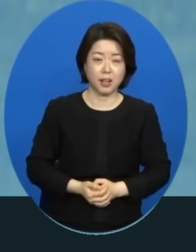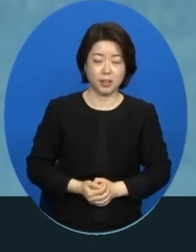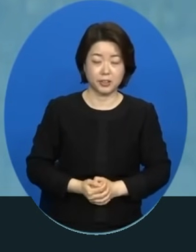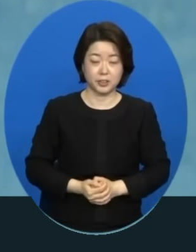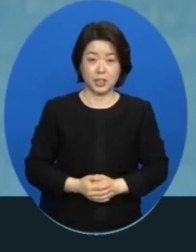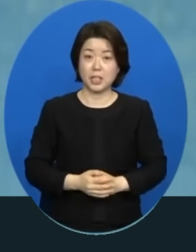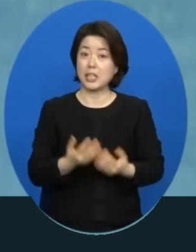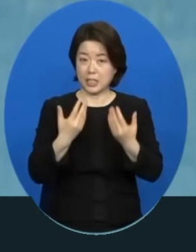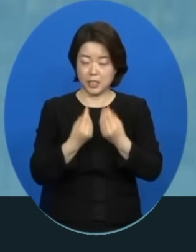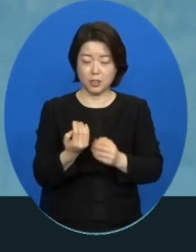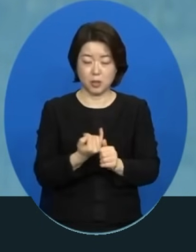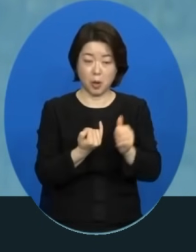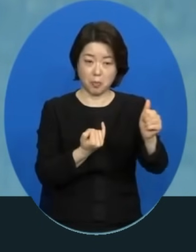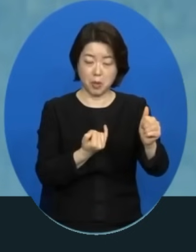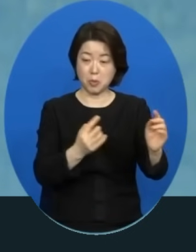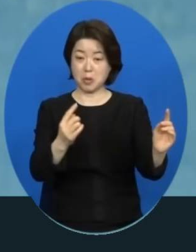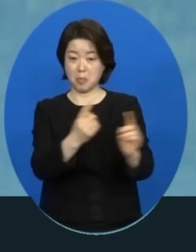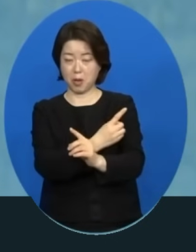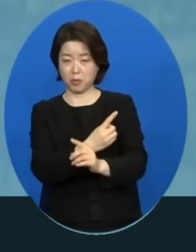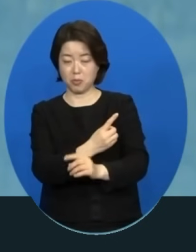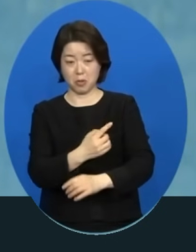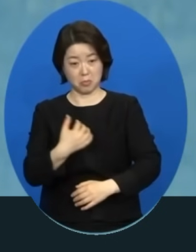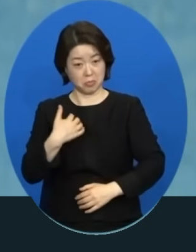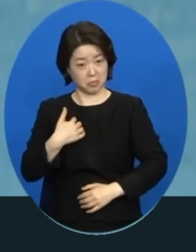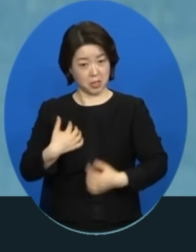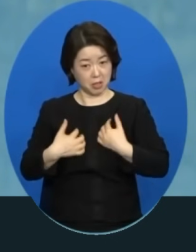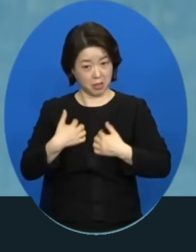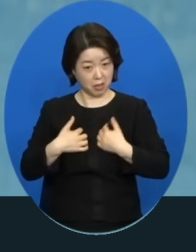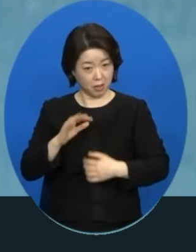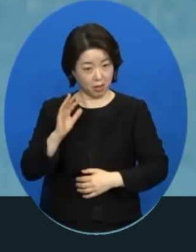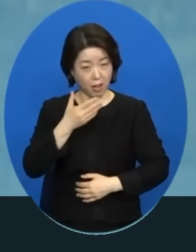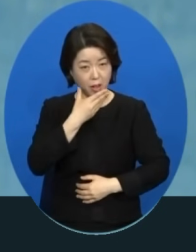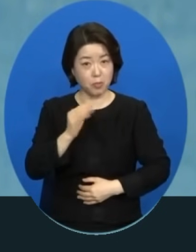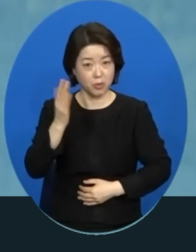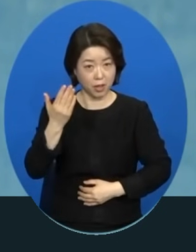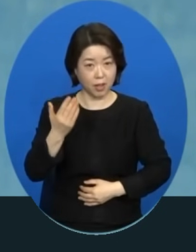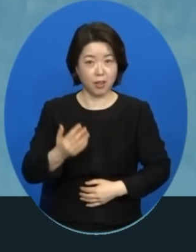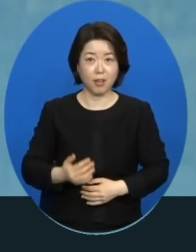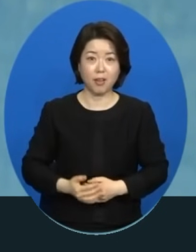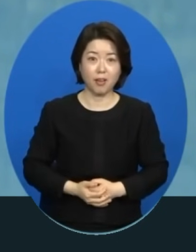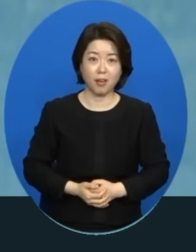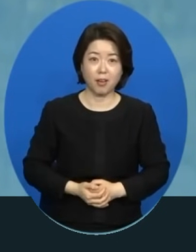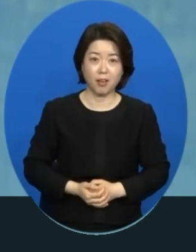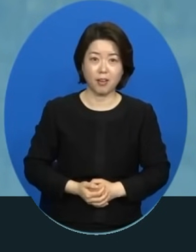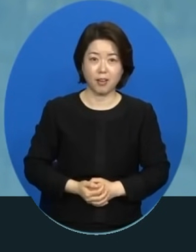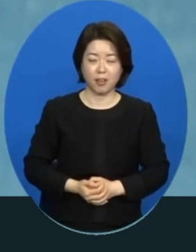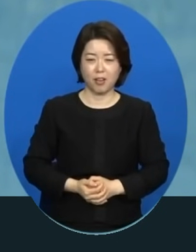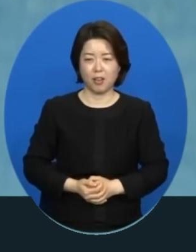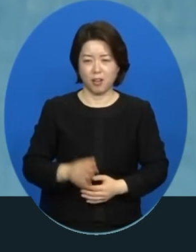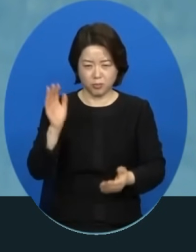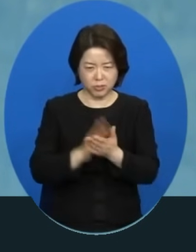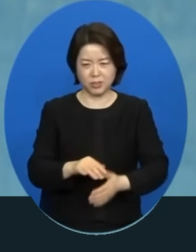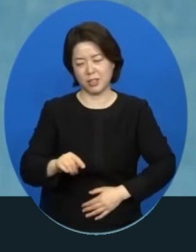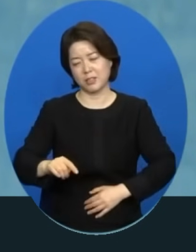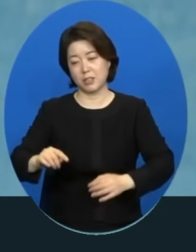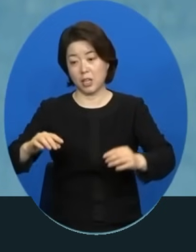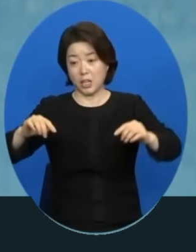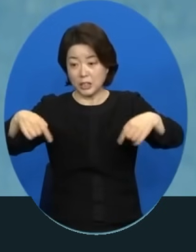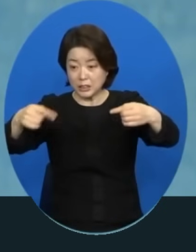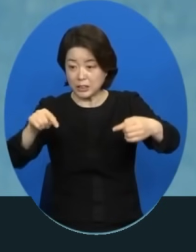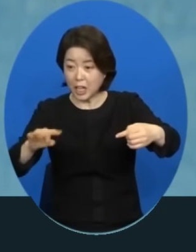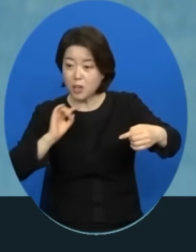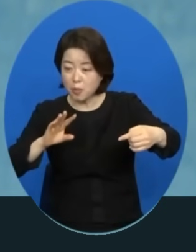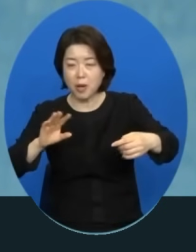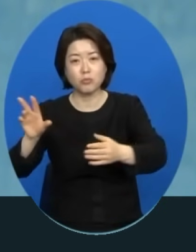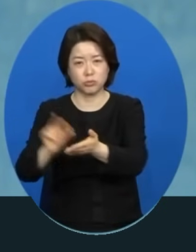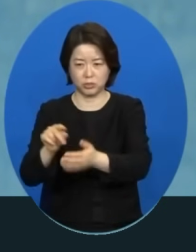배우자를 교체하면 나아질까요? 그러니까 자꾸 문제가 타이어 문제라 이거야. 타이어를 갈아야 된다